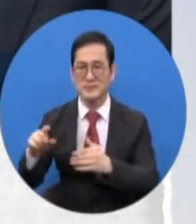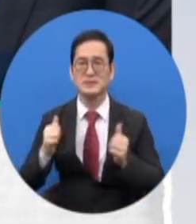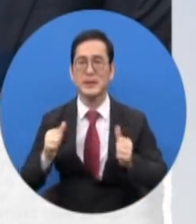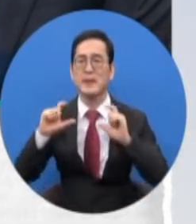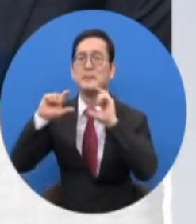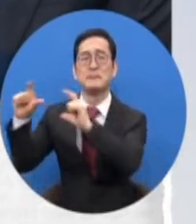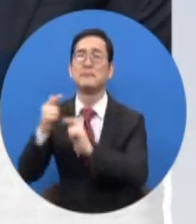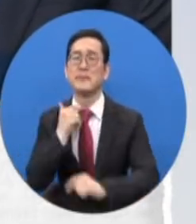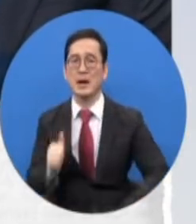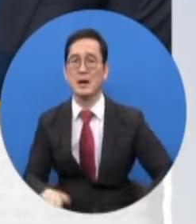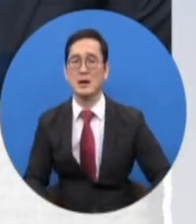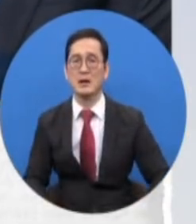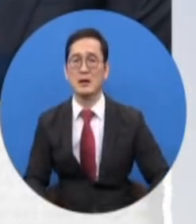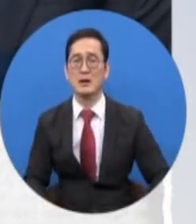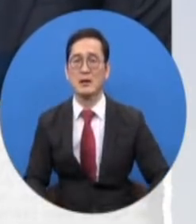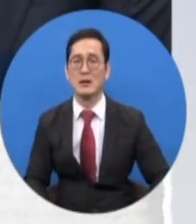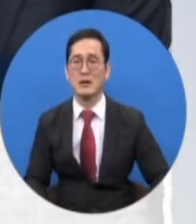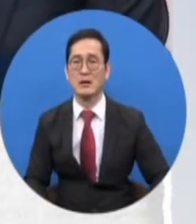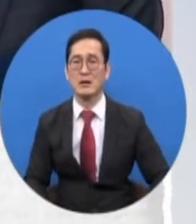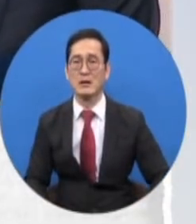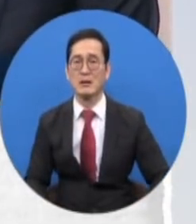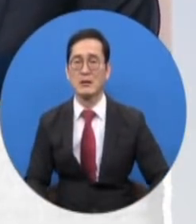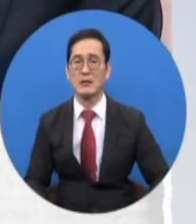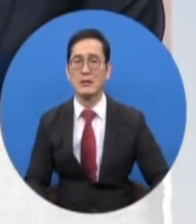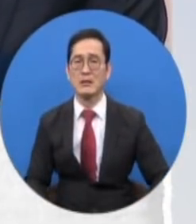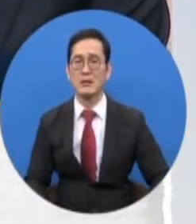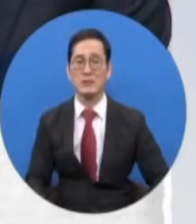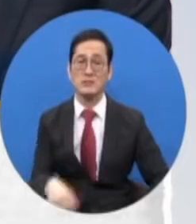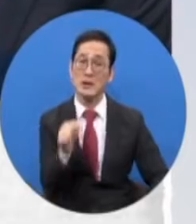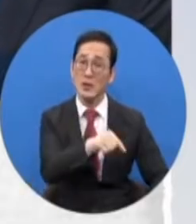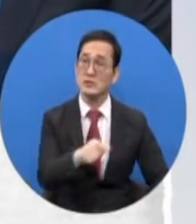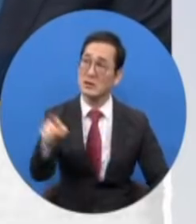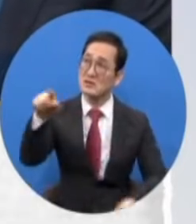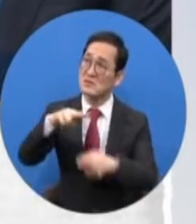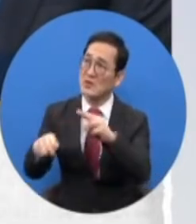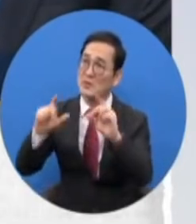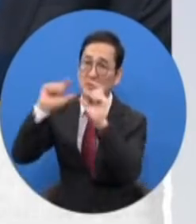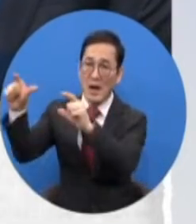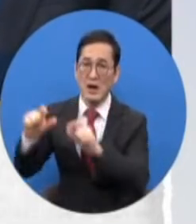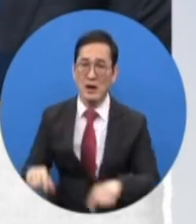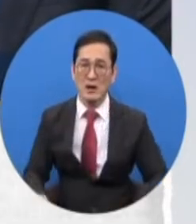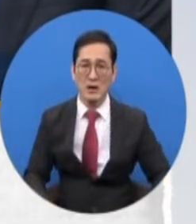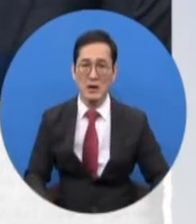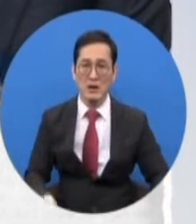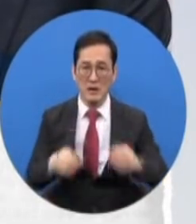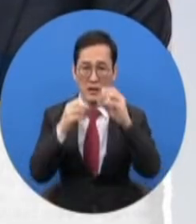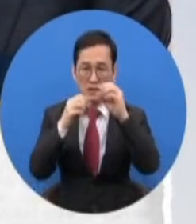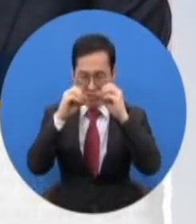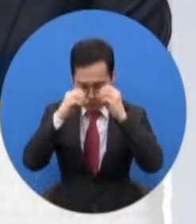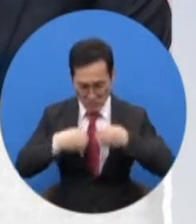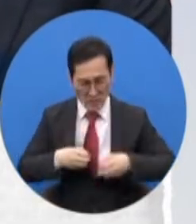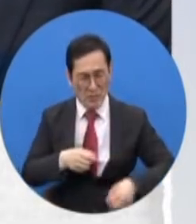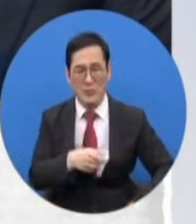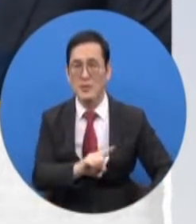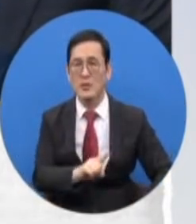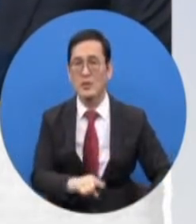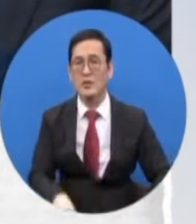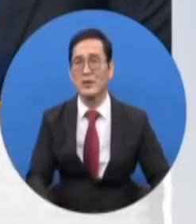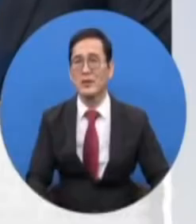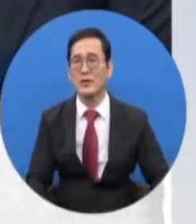윤석열 정부가 공정과 상식, 헌법정신과 법치주의를 얘기하고 나서 지금 김호 총장 보고 알아서 물러나라? 이건